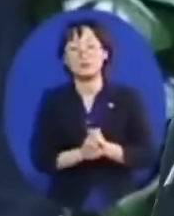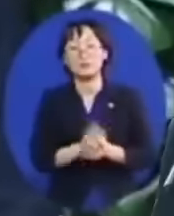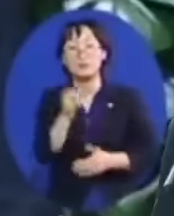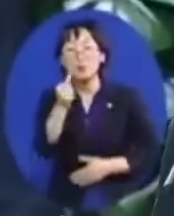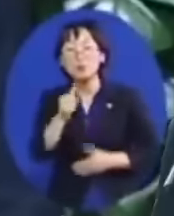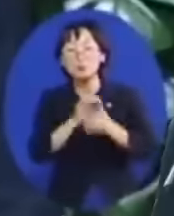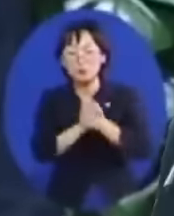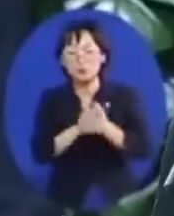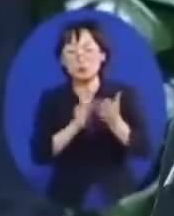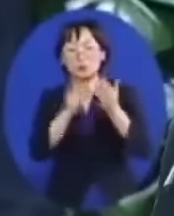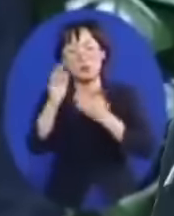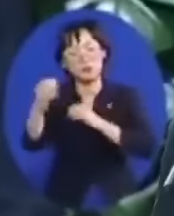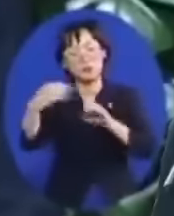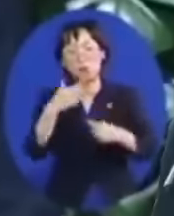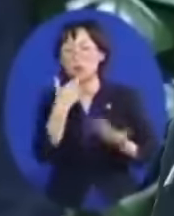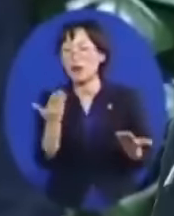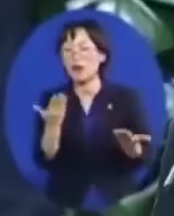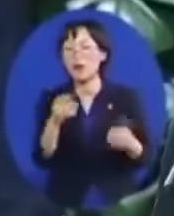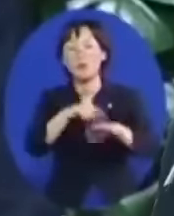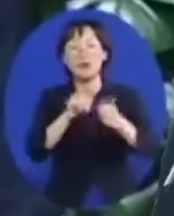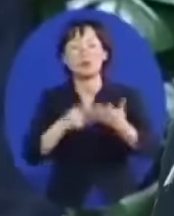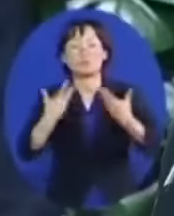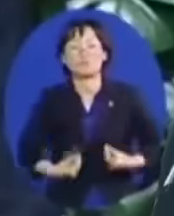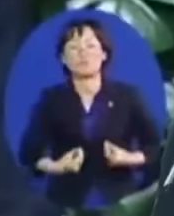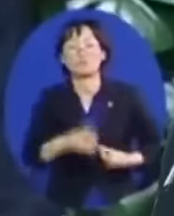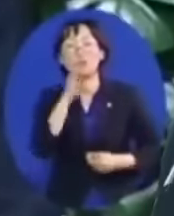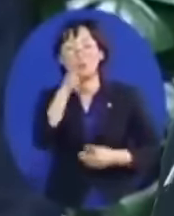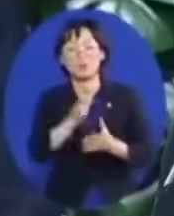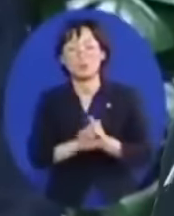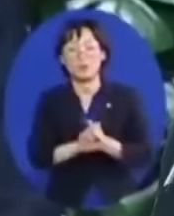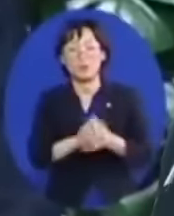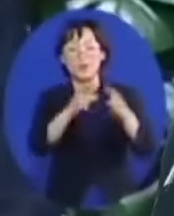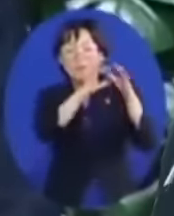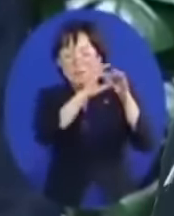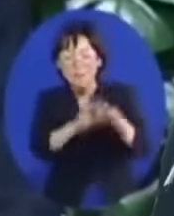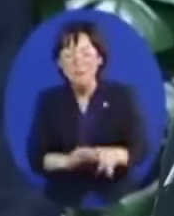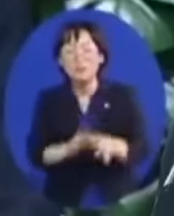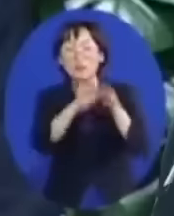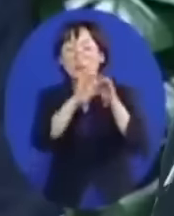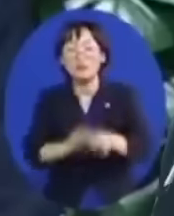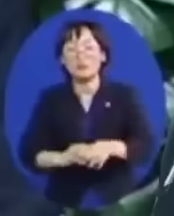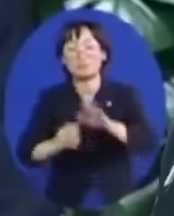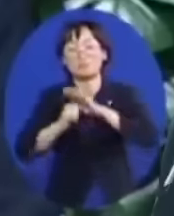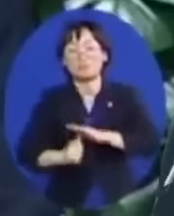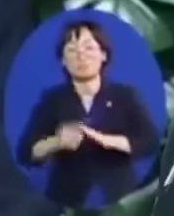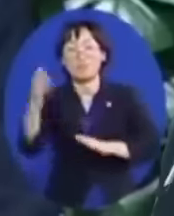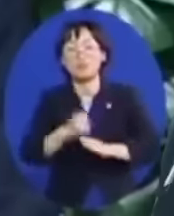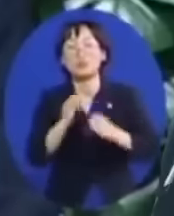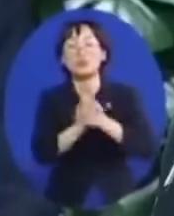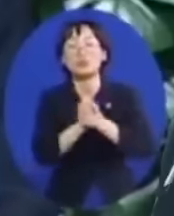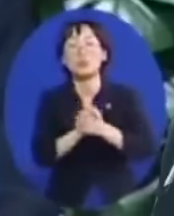조금 기도하고 난 다음에 응답이 안 온다고 낙심하면 안 돼요. 계속 인내를 가지고 기도해야 돼요.